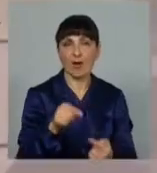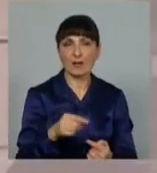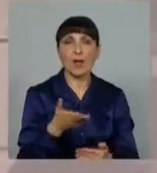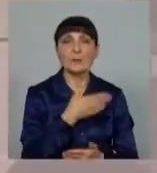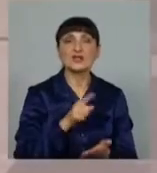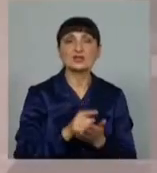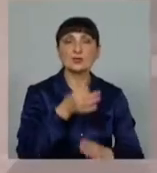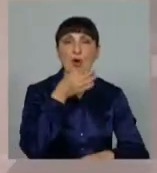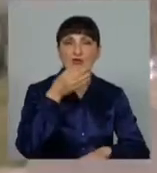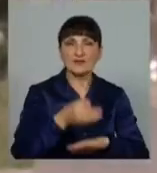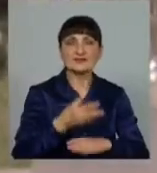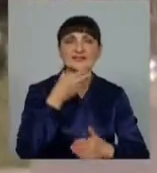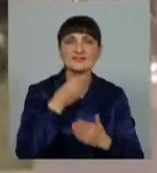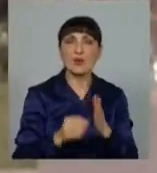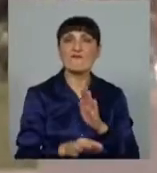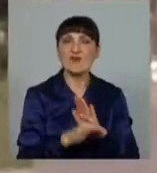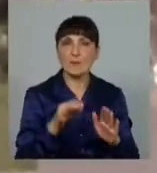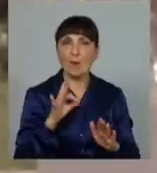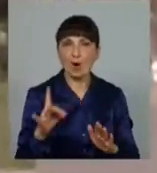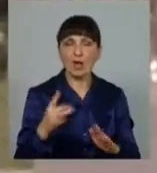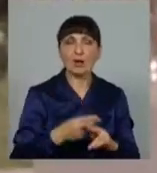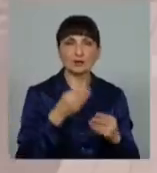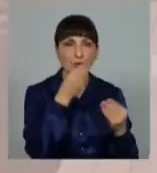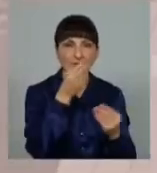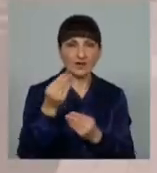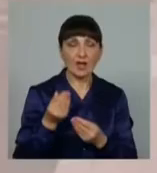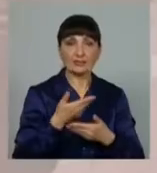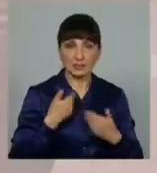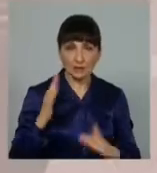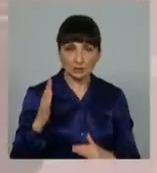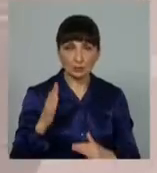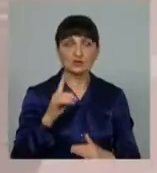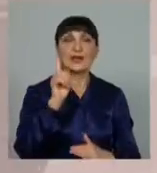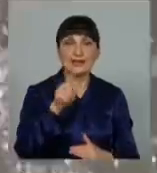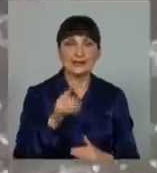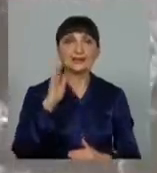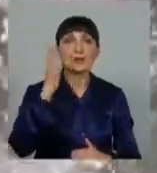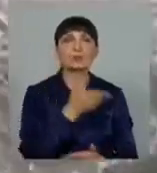быть ответственны за свой выбор, который повлияет не только на наше будущее, но и на